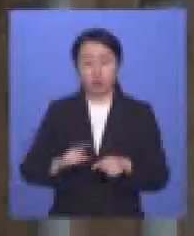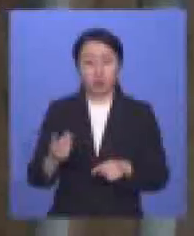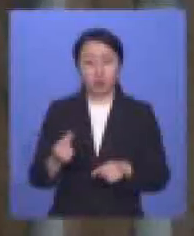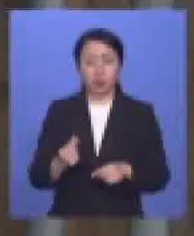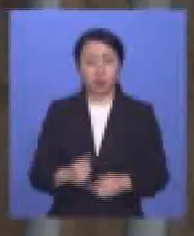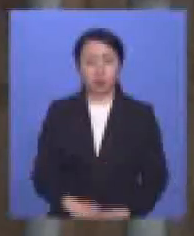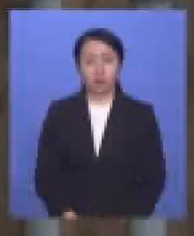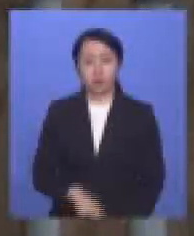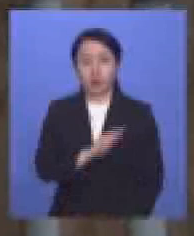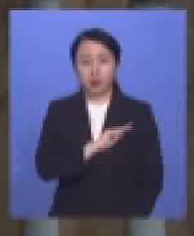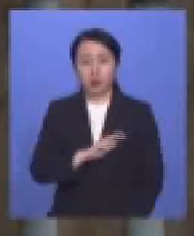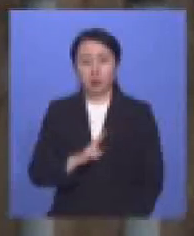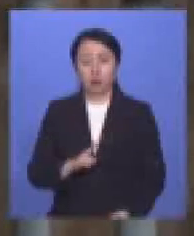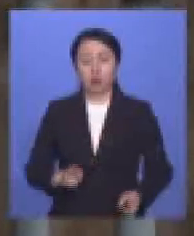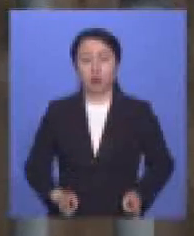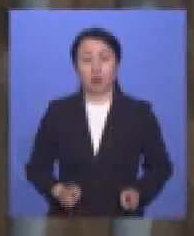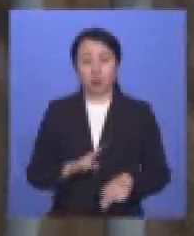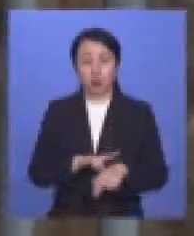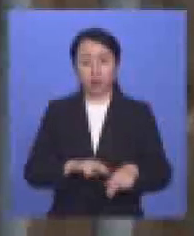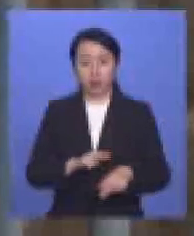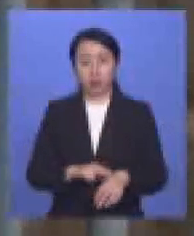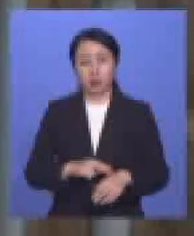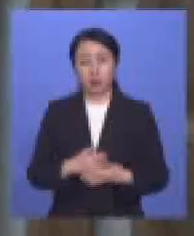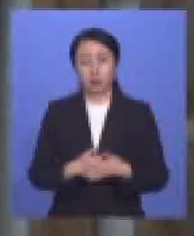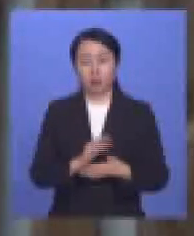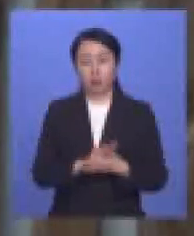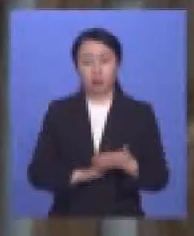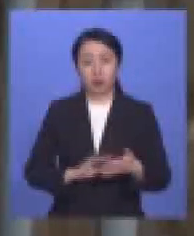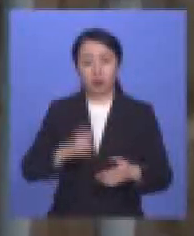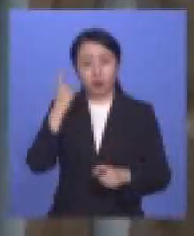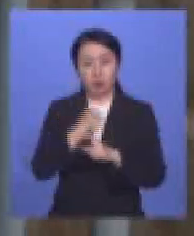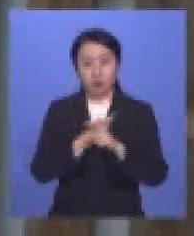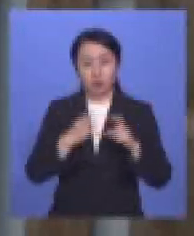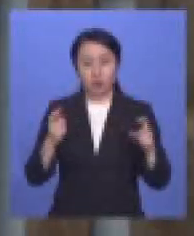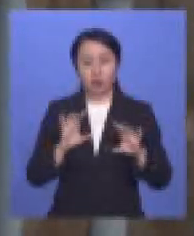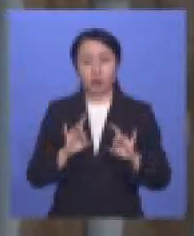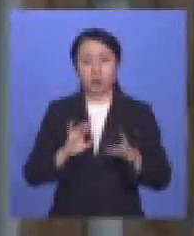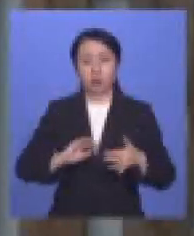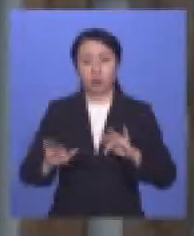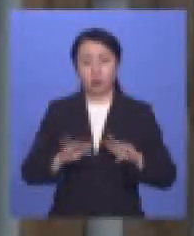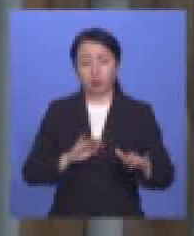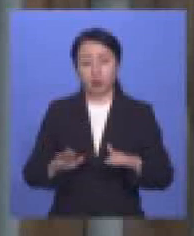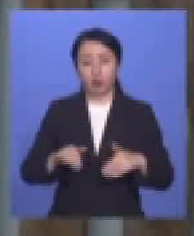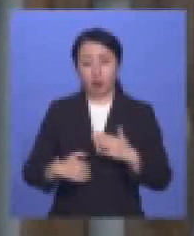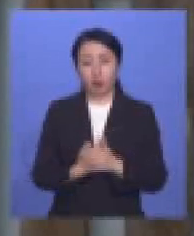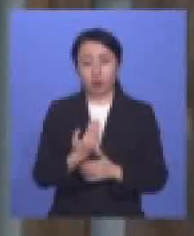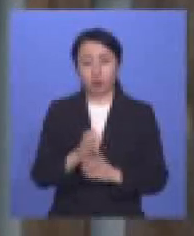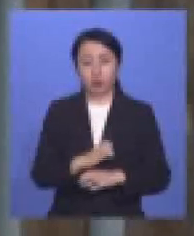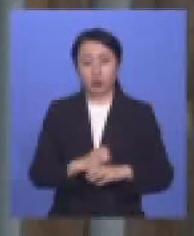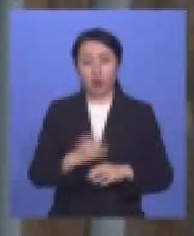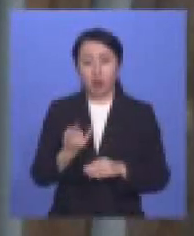денег. Сотрудниками криминальной полиции продолжается проведение информационно-разъяснительных мероприятий о новых способах обмана в сети